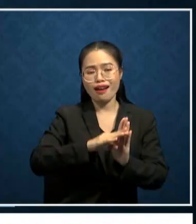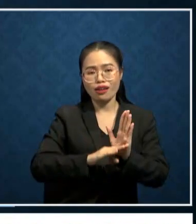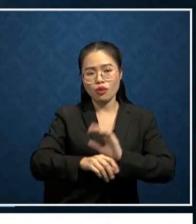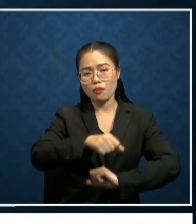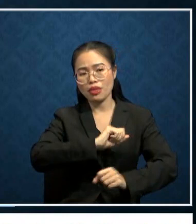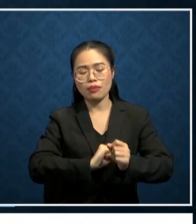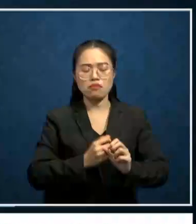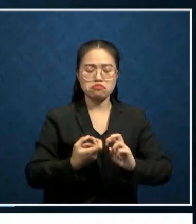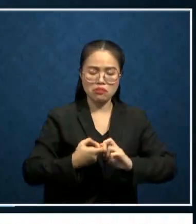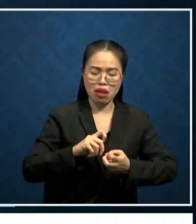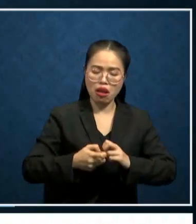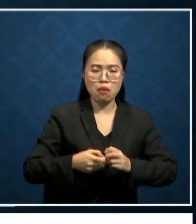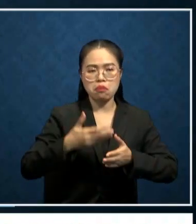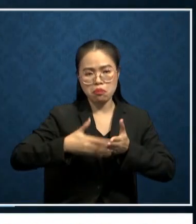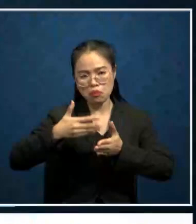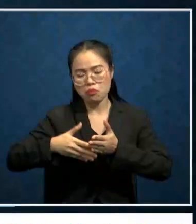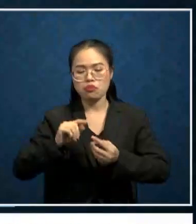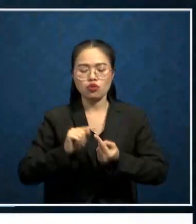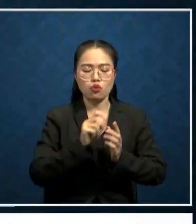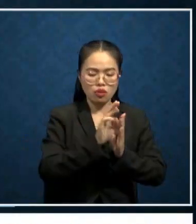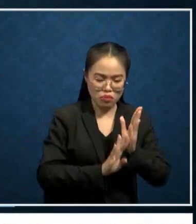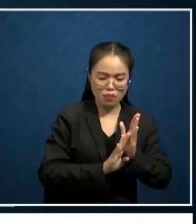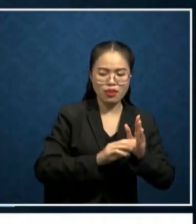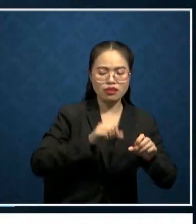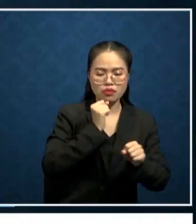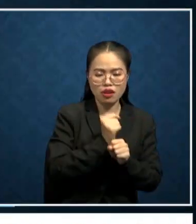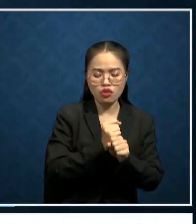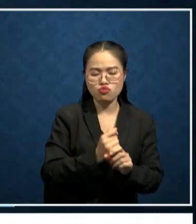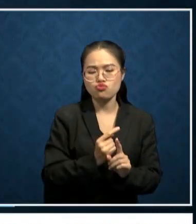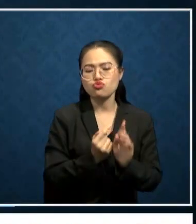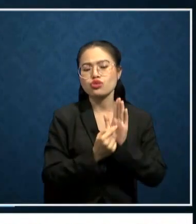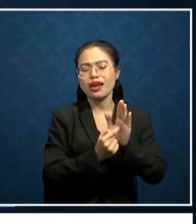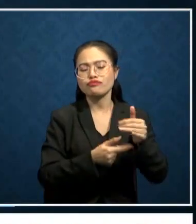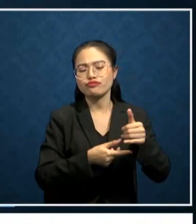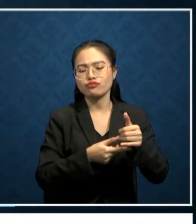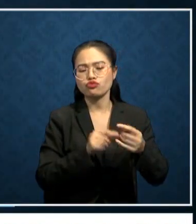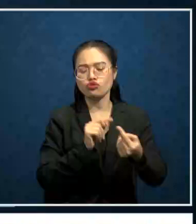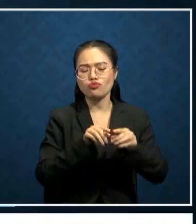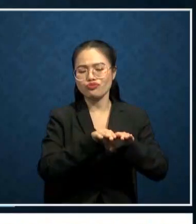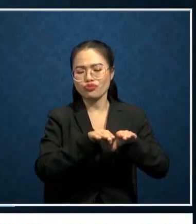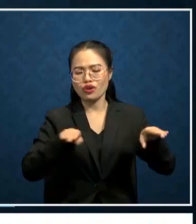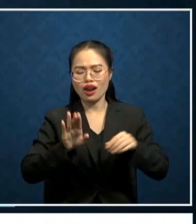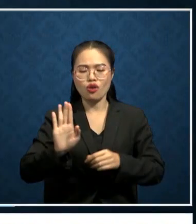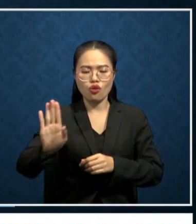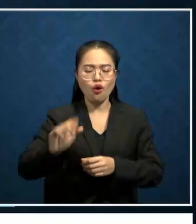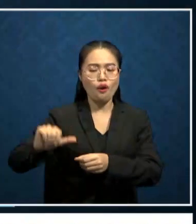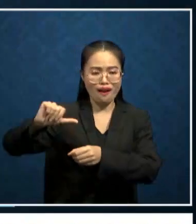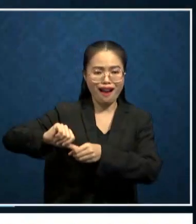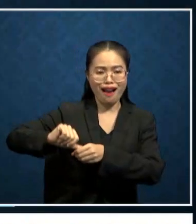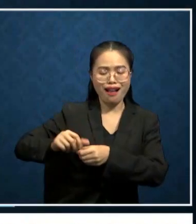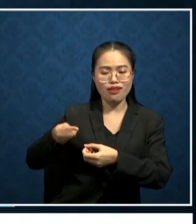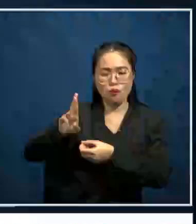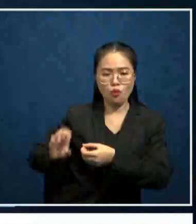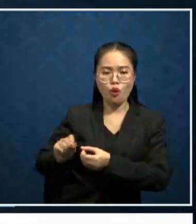ค่อนข้างมากซึ่งทั้งกฎระเบียบไม่เอื้อต่อผู้ประกอบการเช่นการกำหนดคุณสมบัติของกาซที่จะนำเข้ามาจัดเก็บเอ่อขน